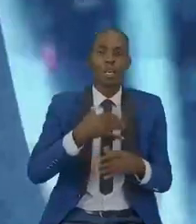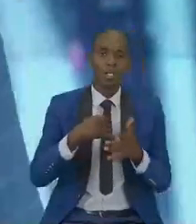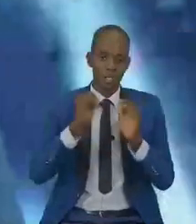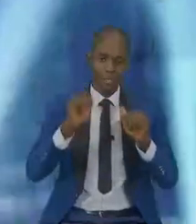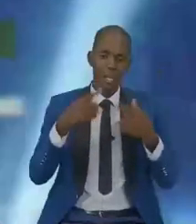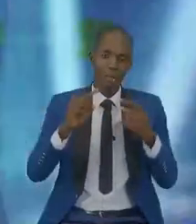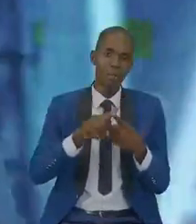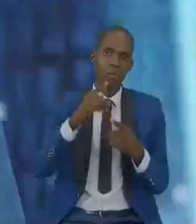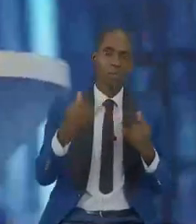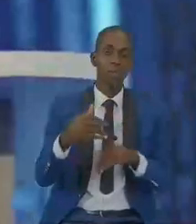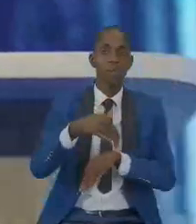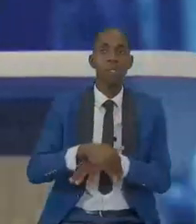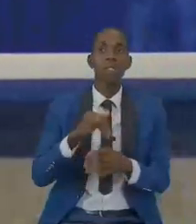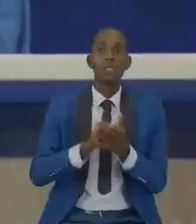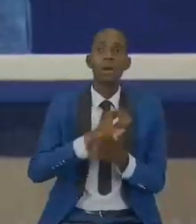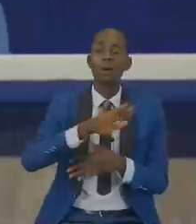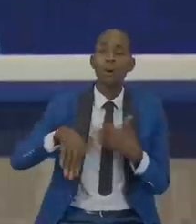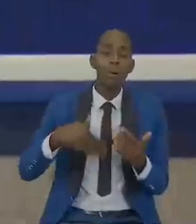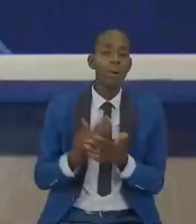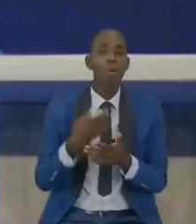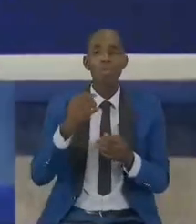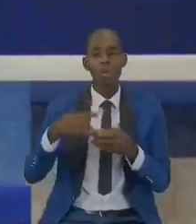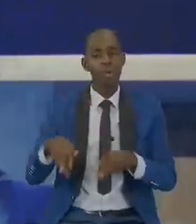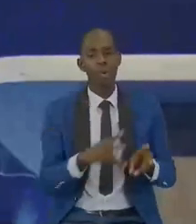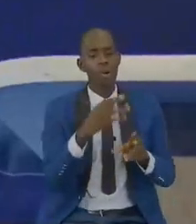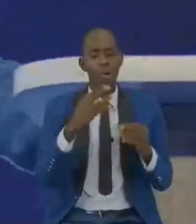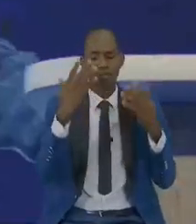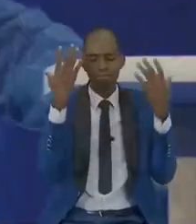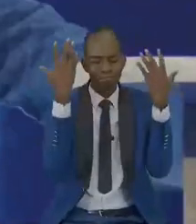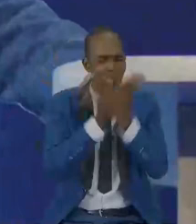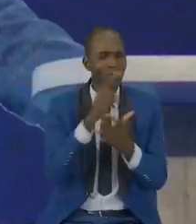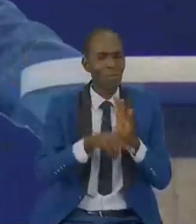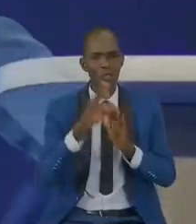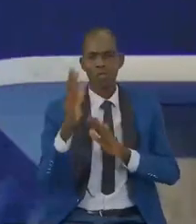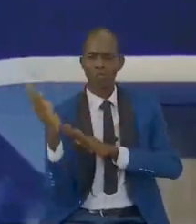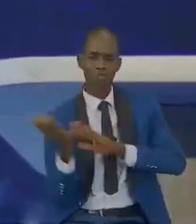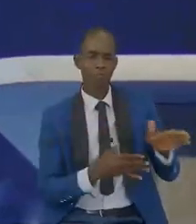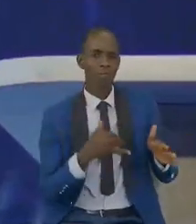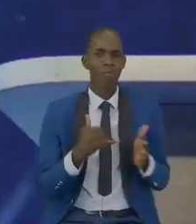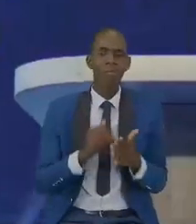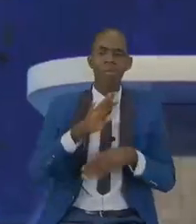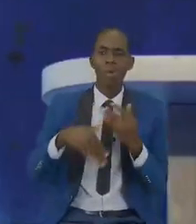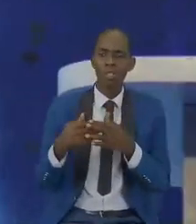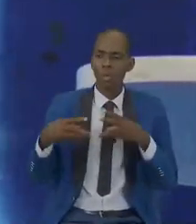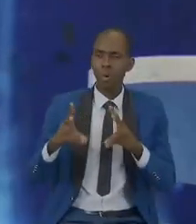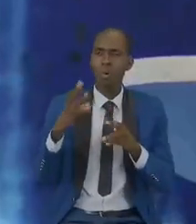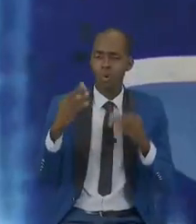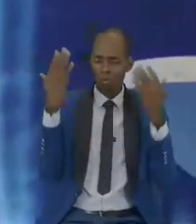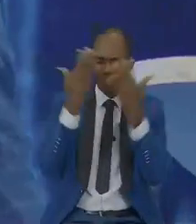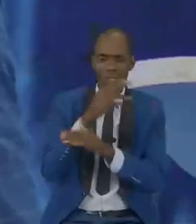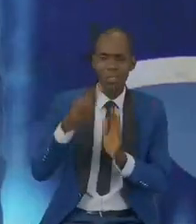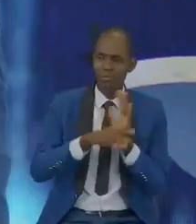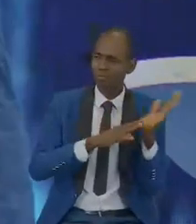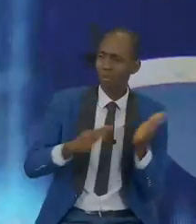le Seigneur t'appelle ce jour. Cela peut t'arriver ce soir. Que toutes les voies des ténèbres, tu dois les abandonner. Tu parles,